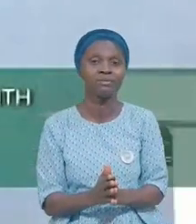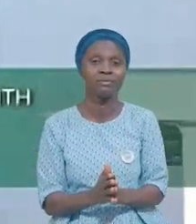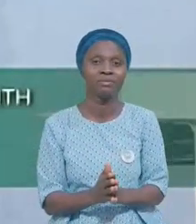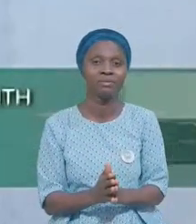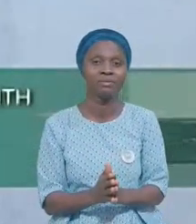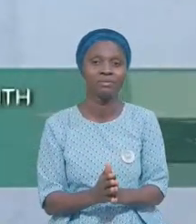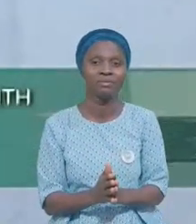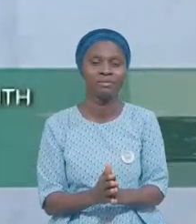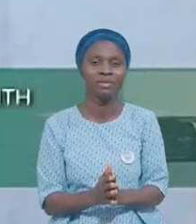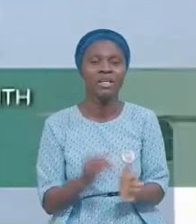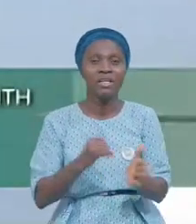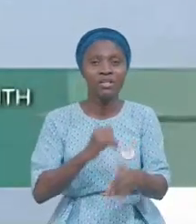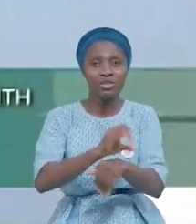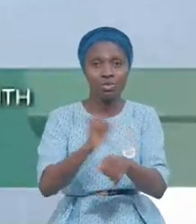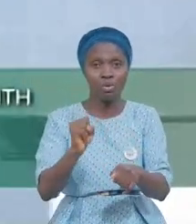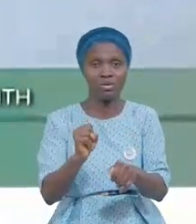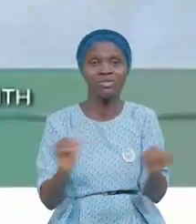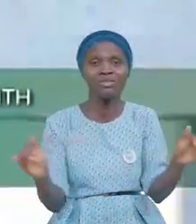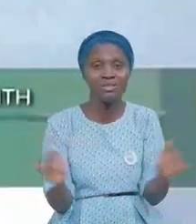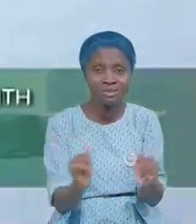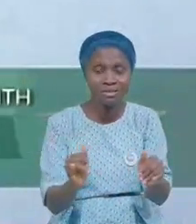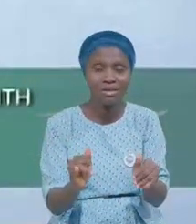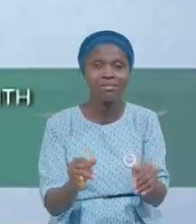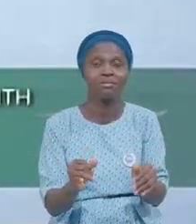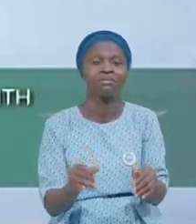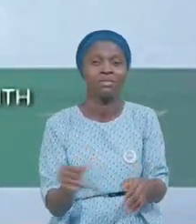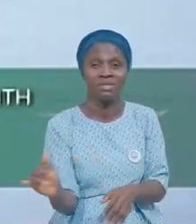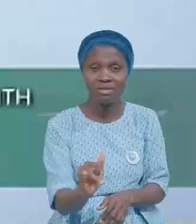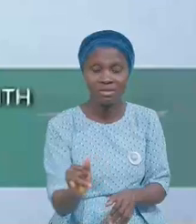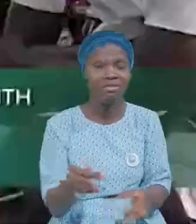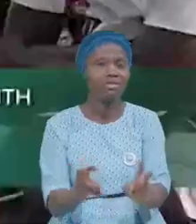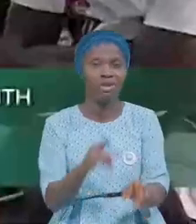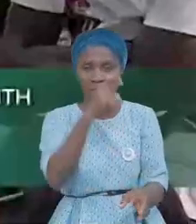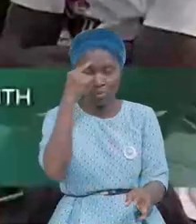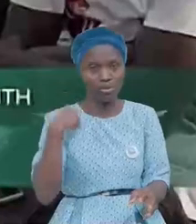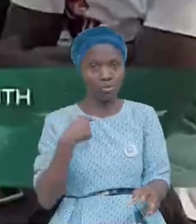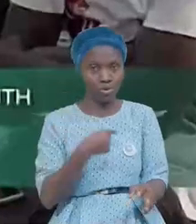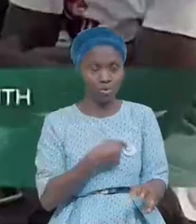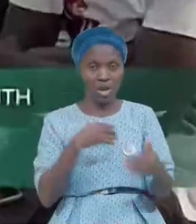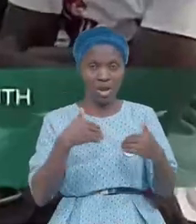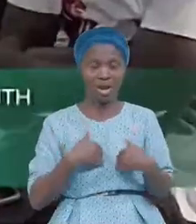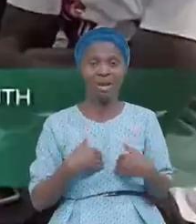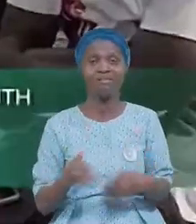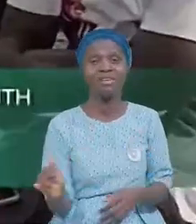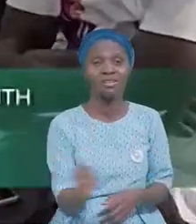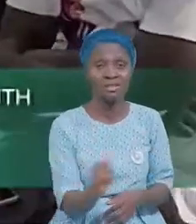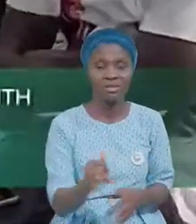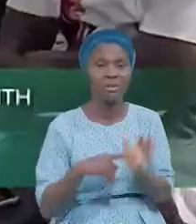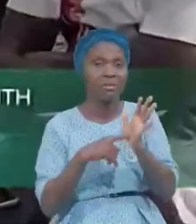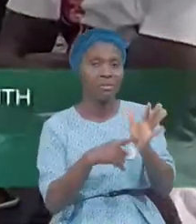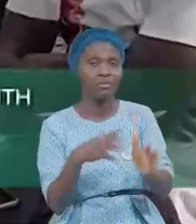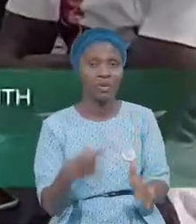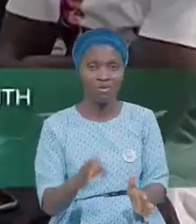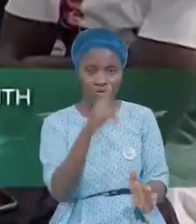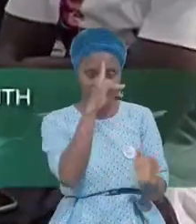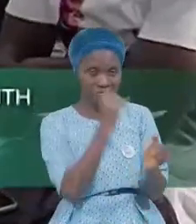Ça produit les mêmes choses parce que nous avons la manifestation similaire de foi. Que